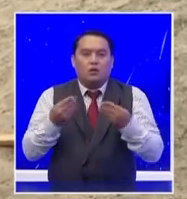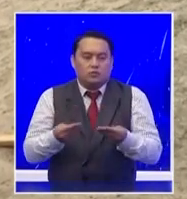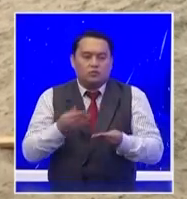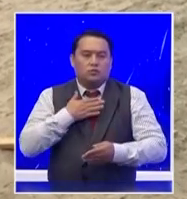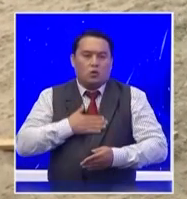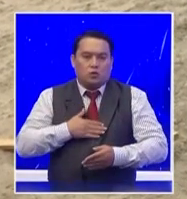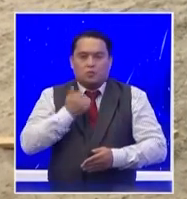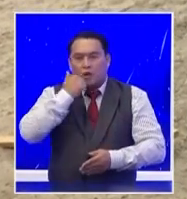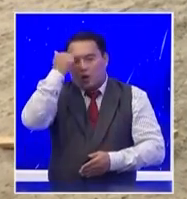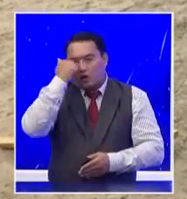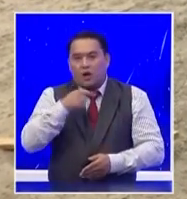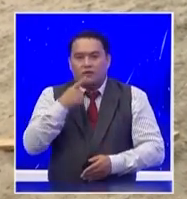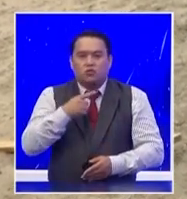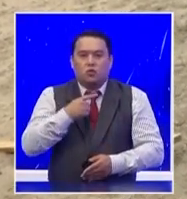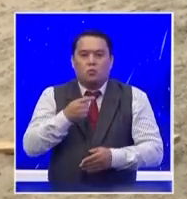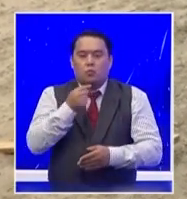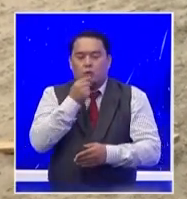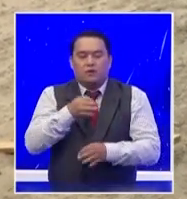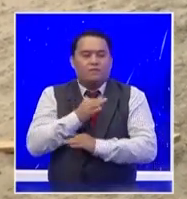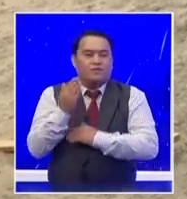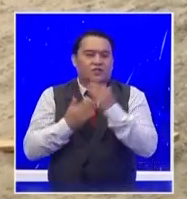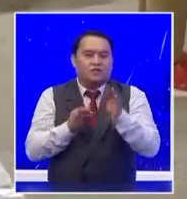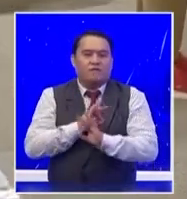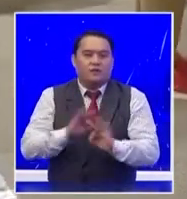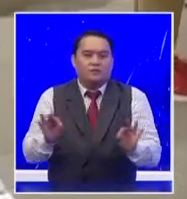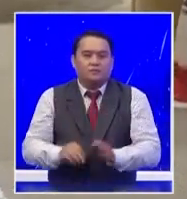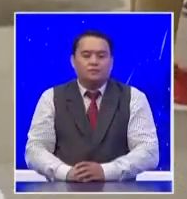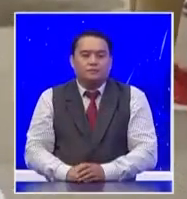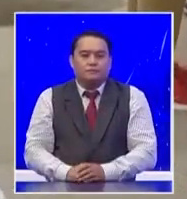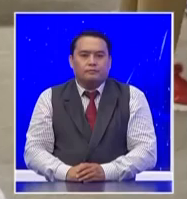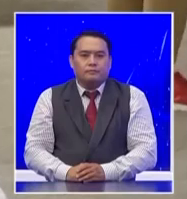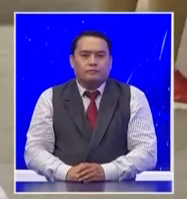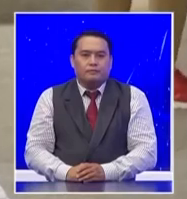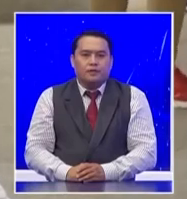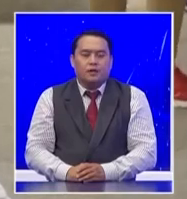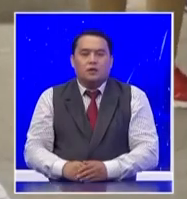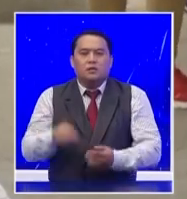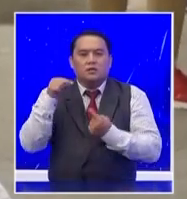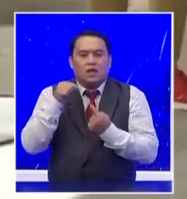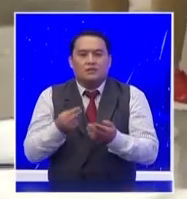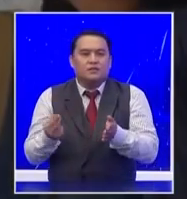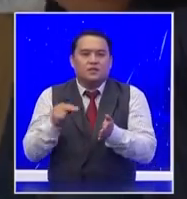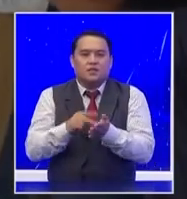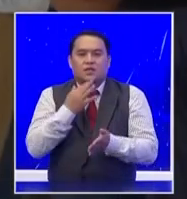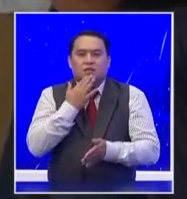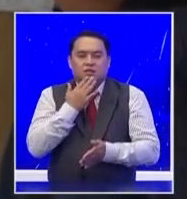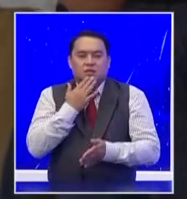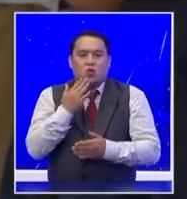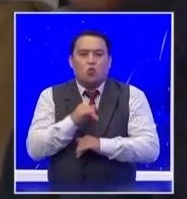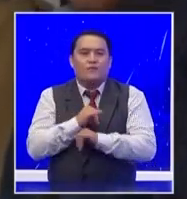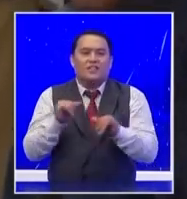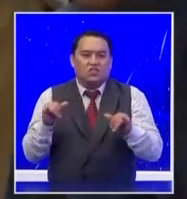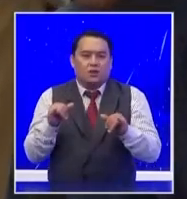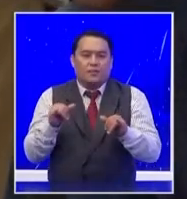Многие, наоборот, благодарят и говорят, что продукт просто высшего качества. Спрос рождает предложение. Соответственно, цена на национальный напиток